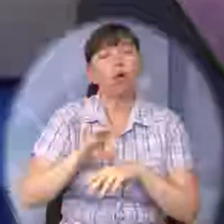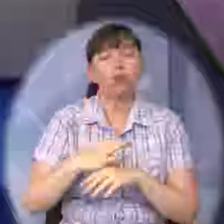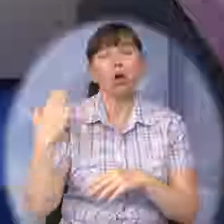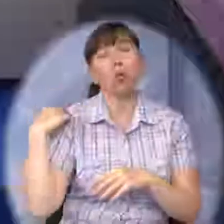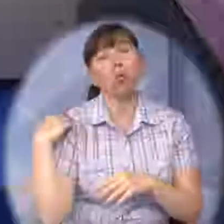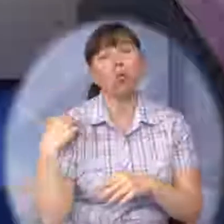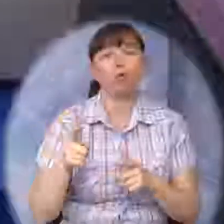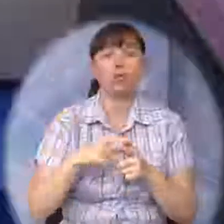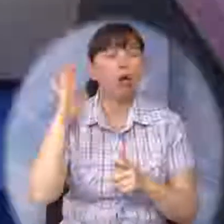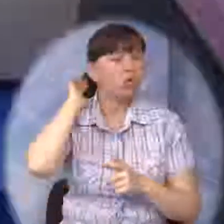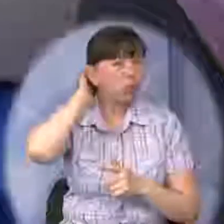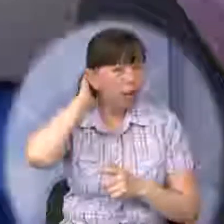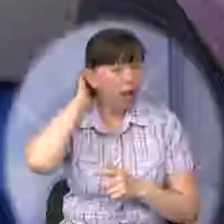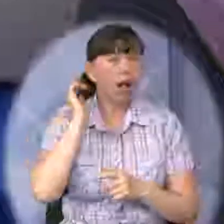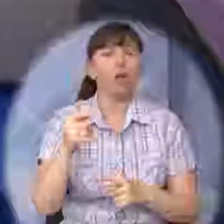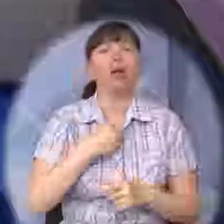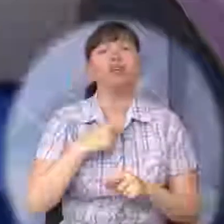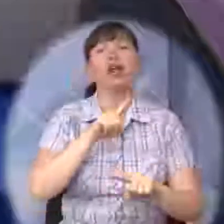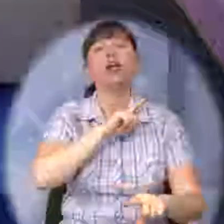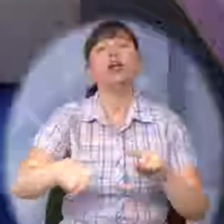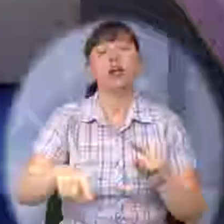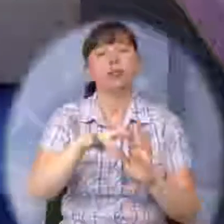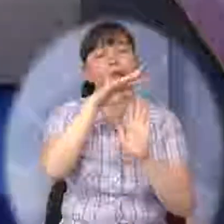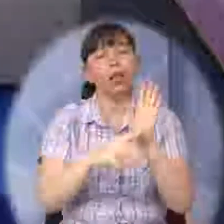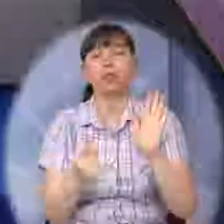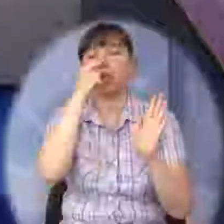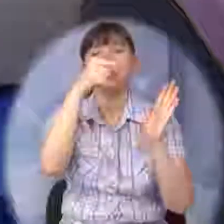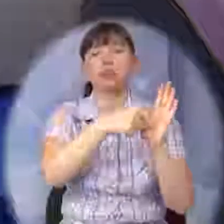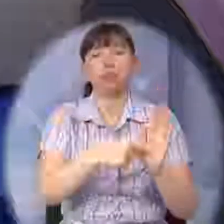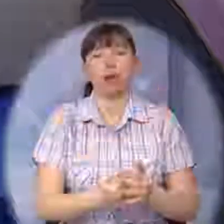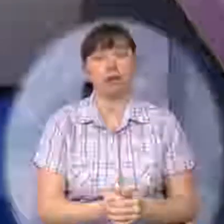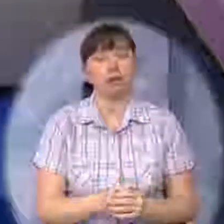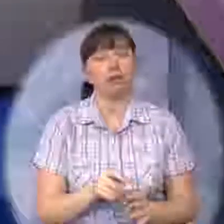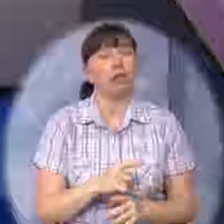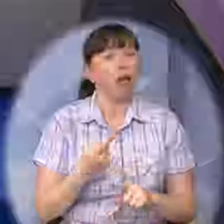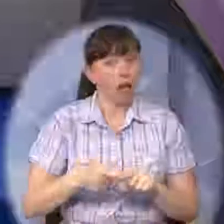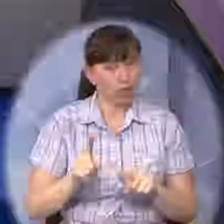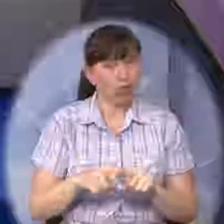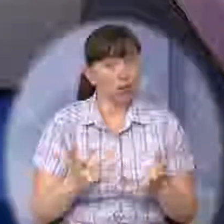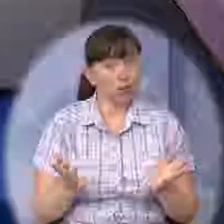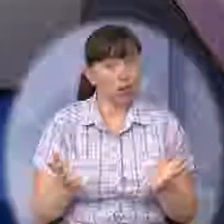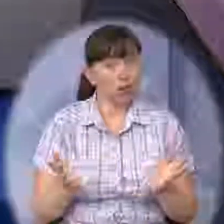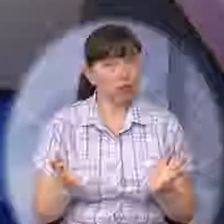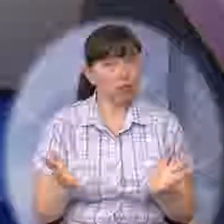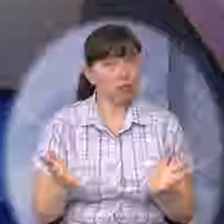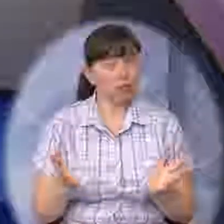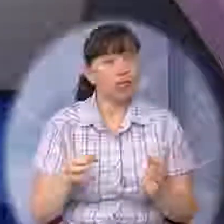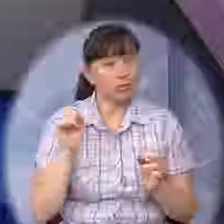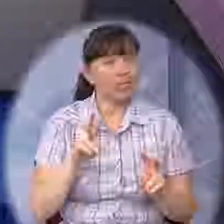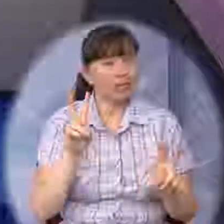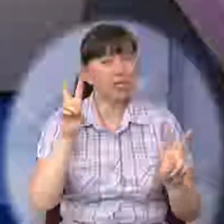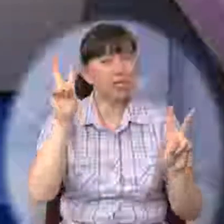o doare un umăr sau o doare după cap, e vrei repede în lista de așteptare. Dar nu are aceasta este